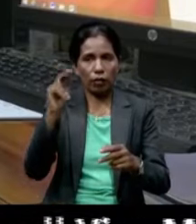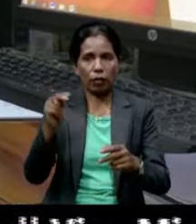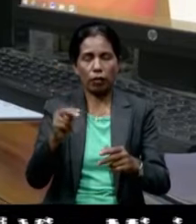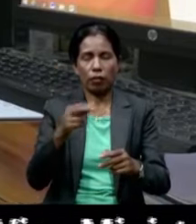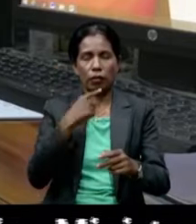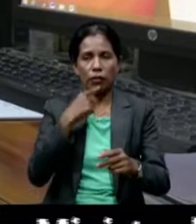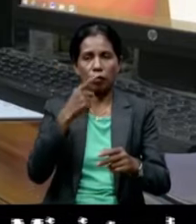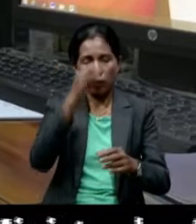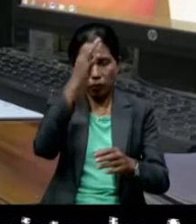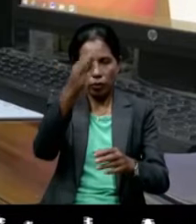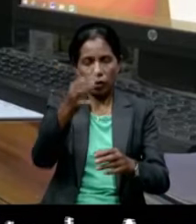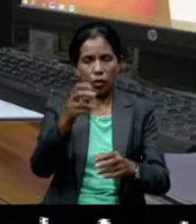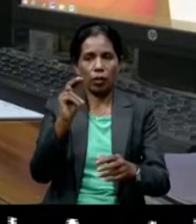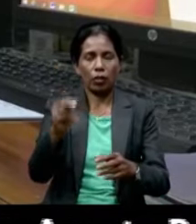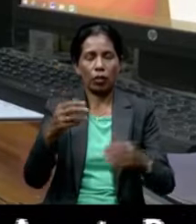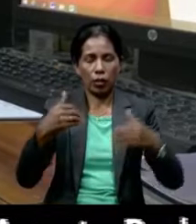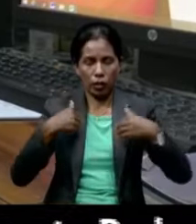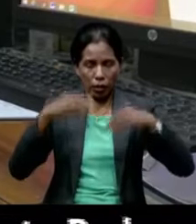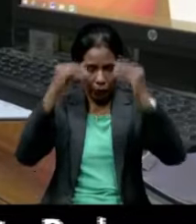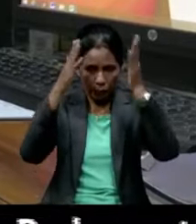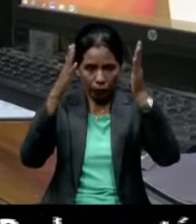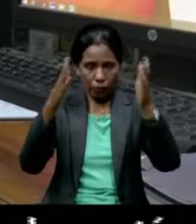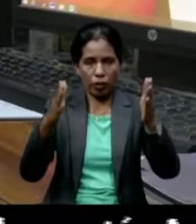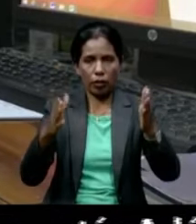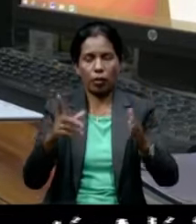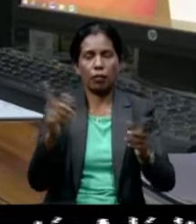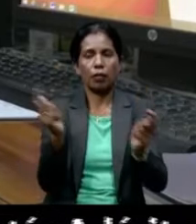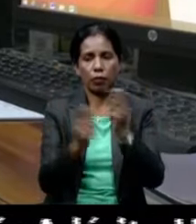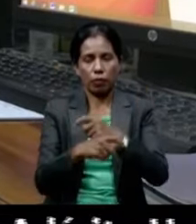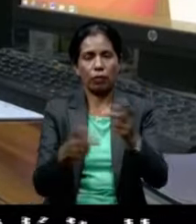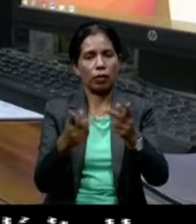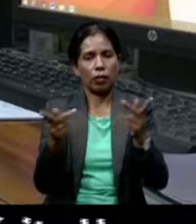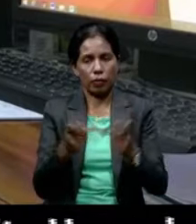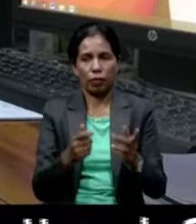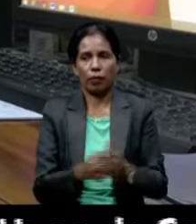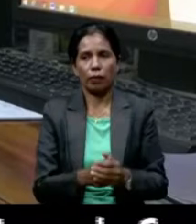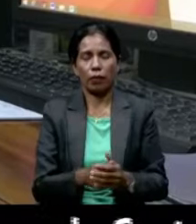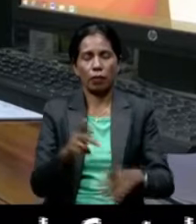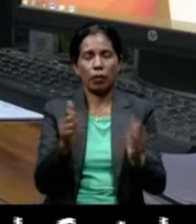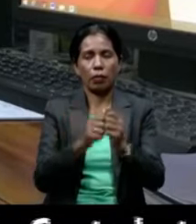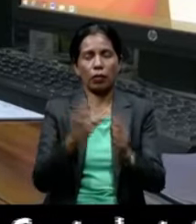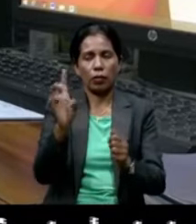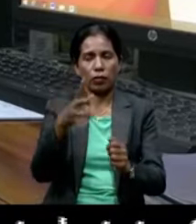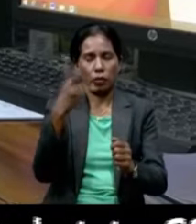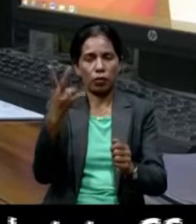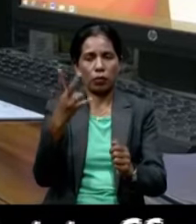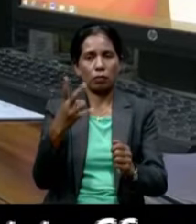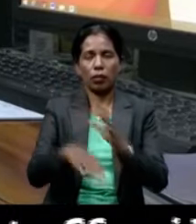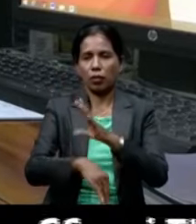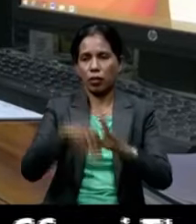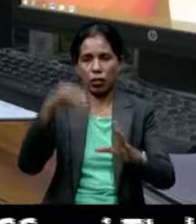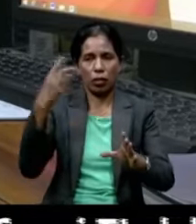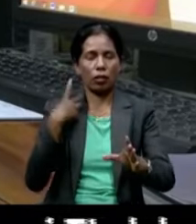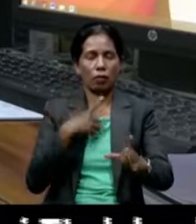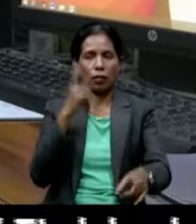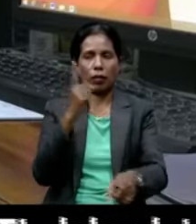solusaun apa baru anian karik ya profesor temas literatura mai bele troka falni fatin na isro sing hitu maksai ida ne maka am